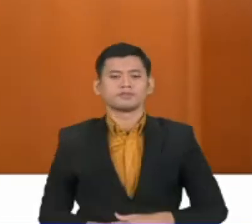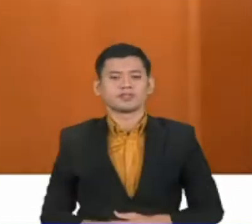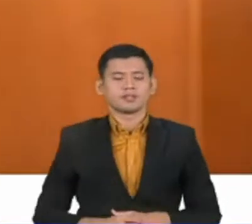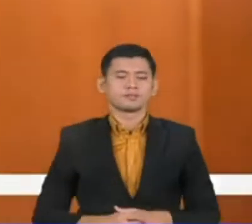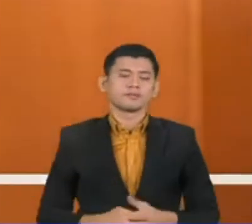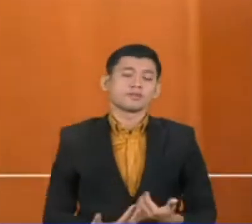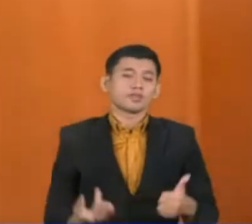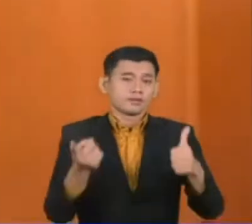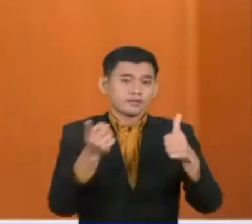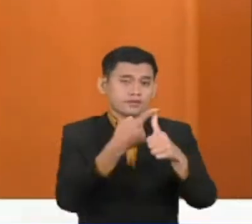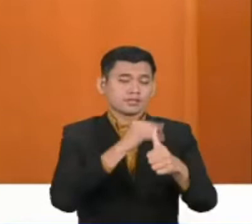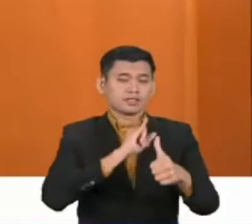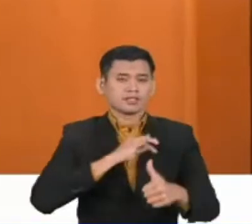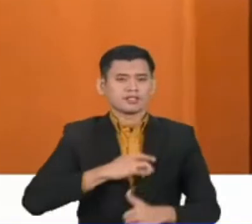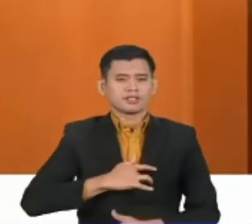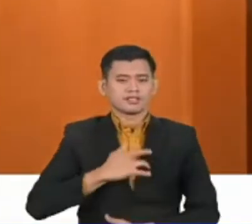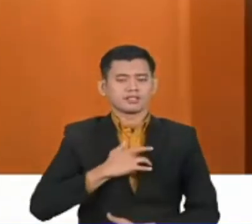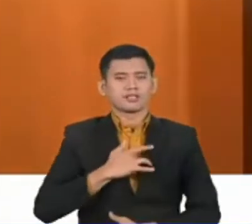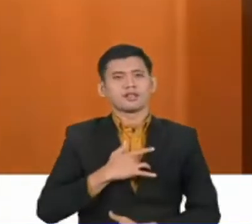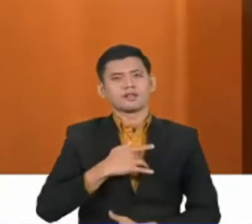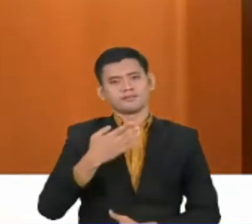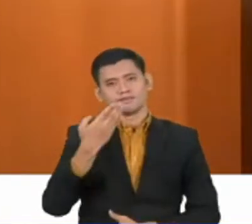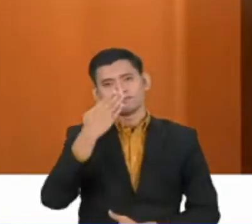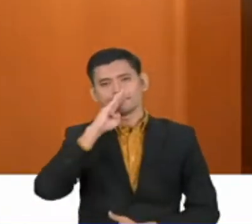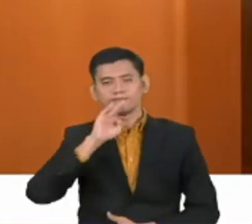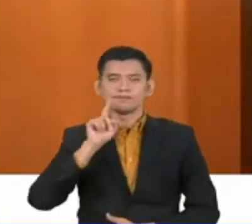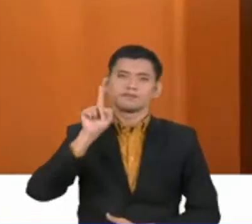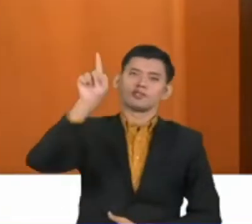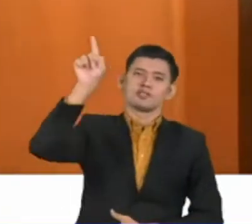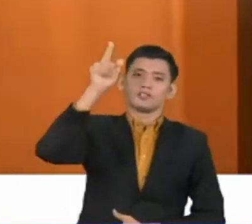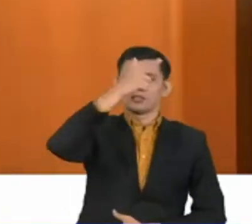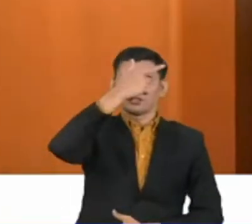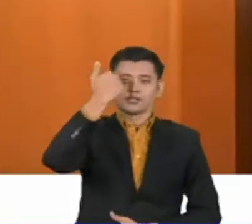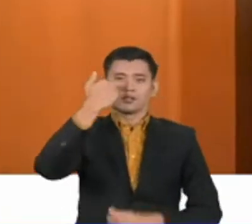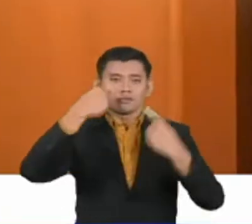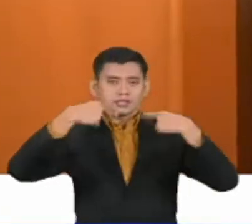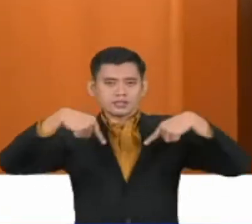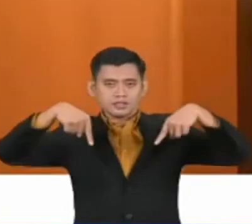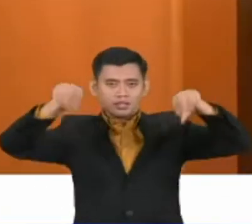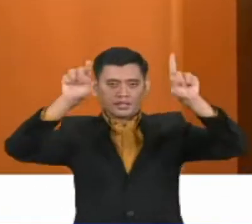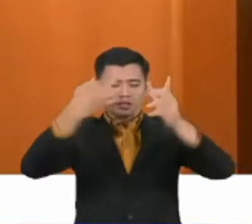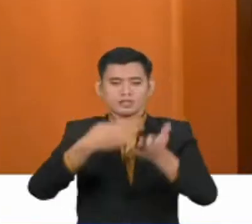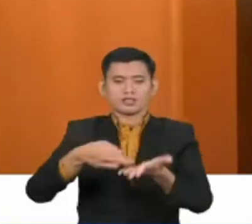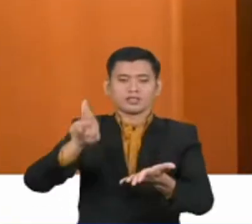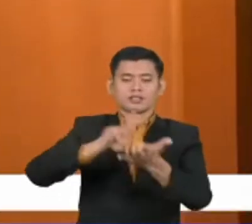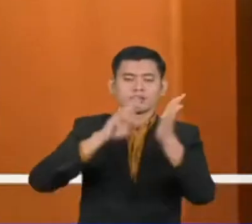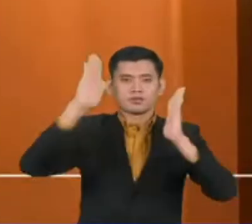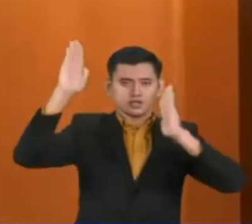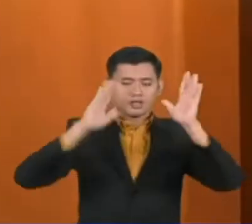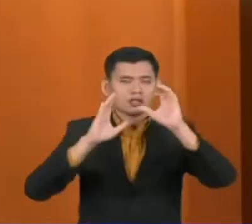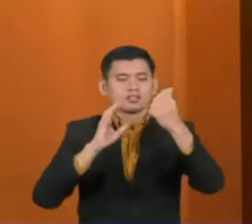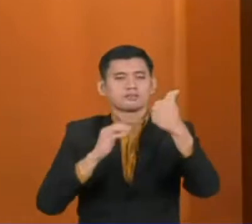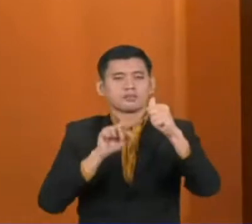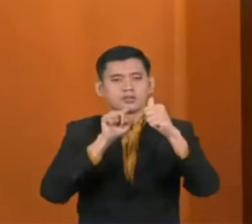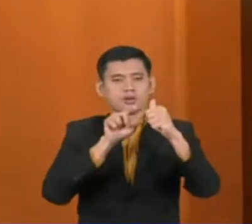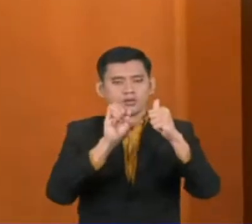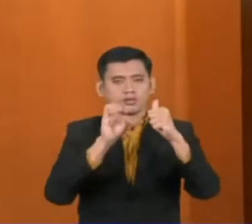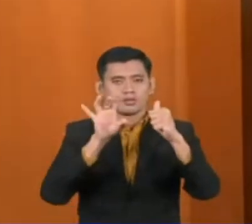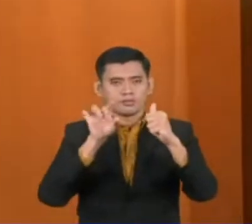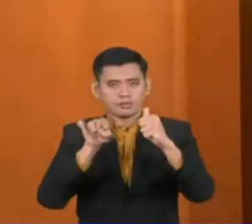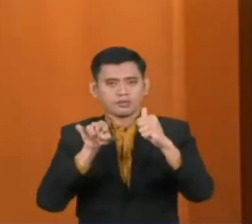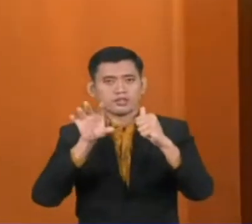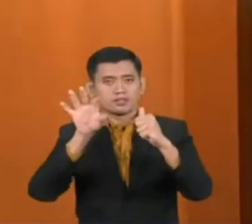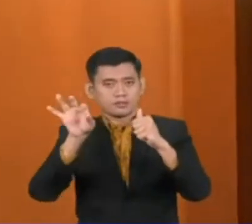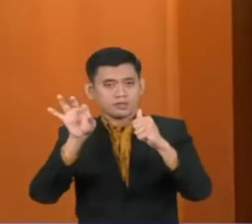First thing first, saya rasa sangat bersyukur dengan apabila saya dapat memecahkan rekod kebangsaan dengan catatan 10.09, dan juga pada hari